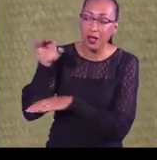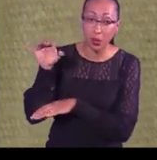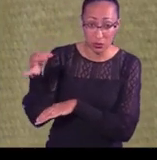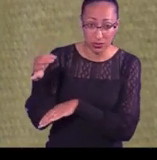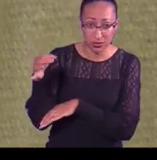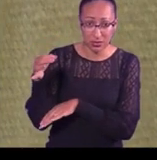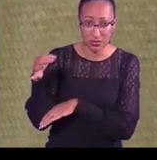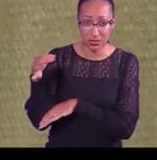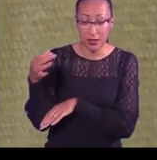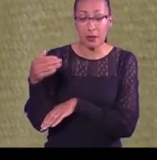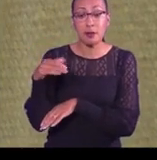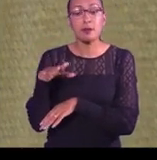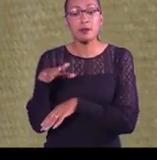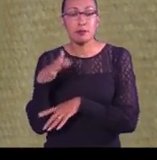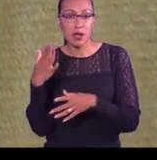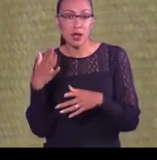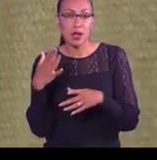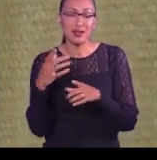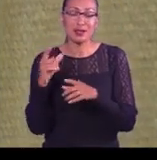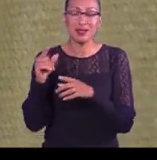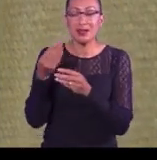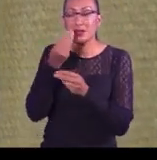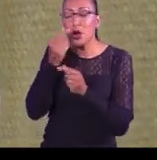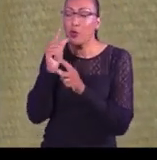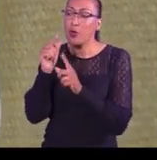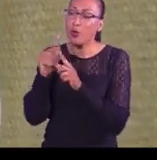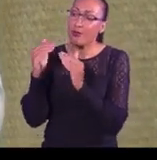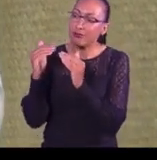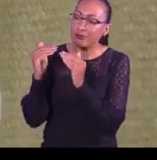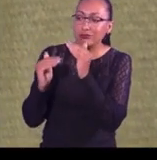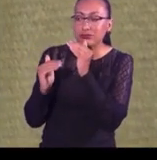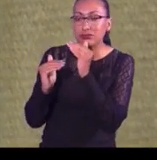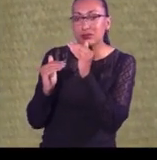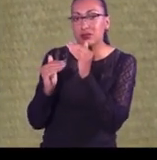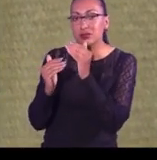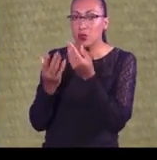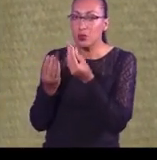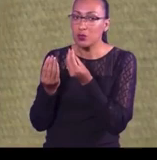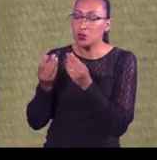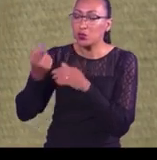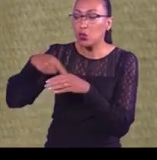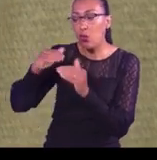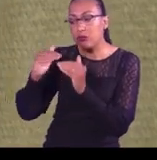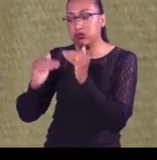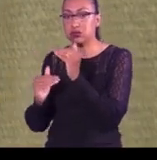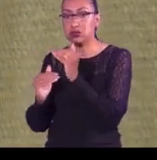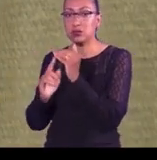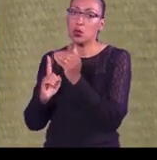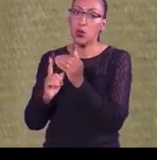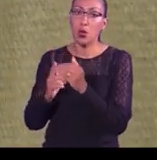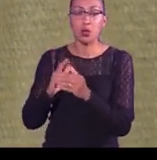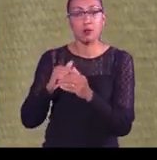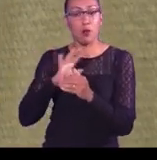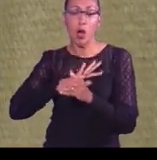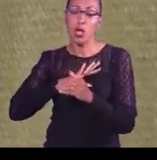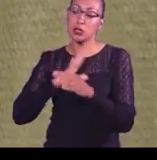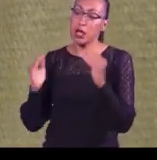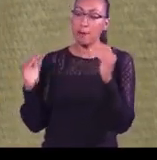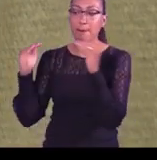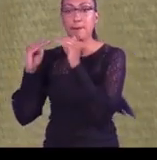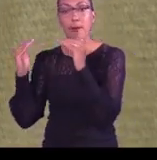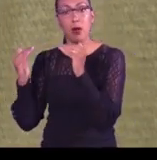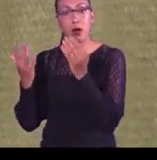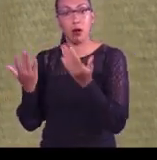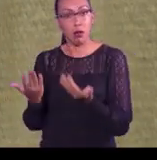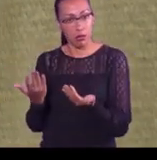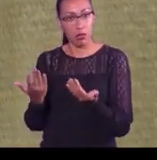une intervention un petit peu infériorisante, Daniel Marie-Sainte, si je peux me permettre. Je pense qu'il faut prendre de la hauteur et ne pas simplement se